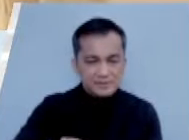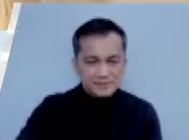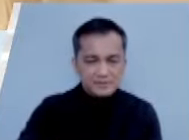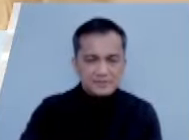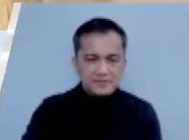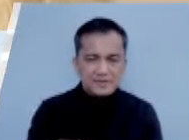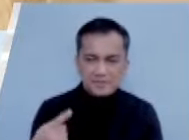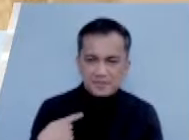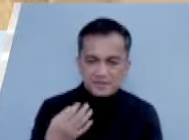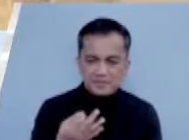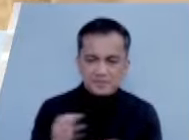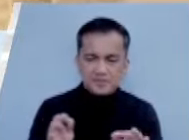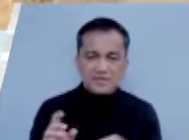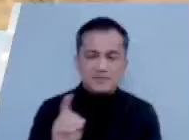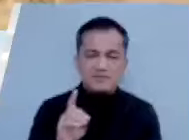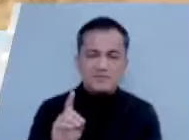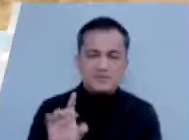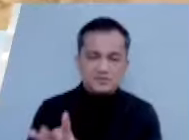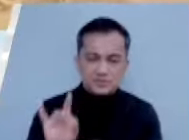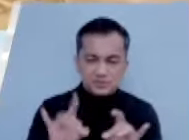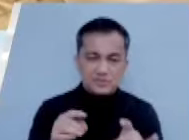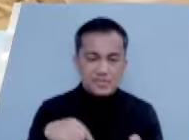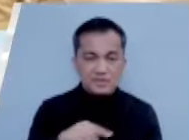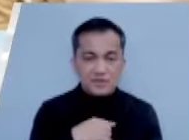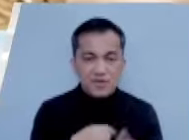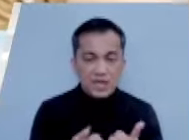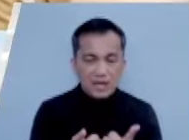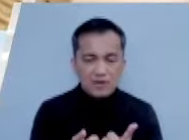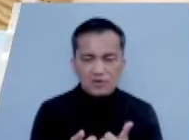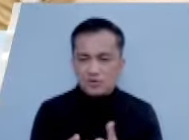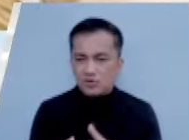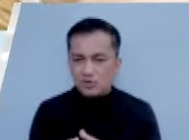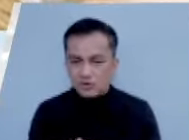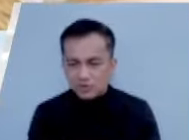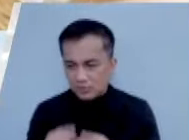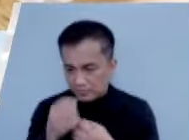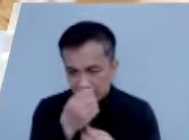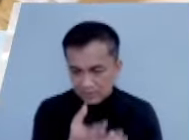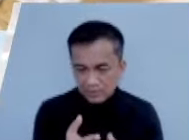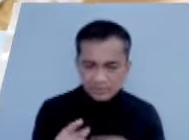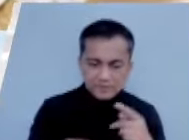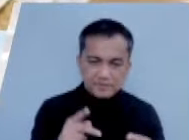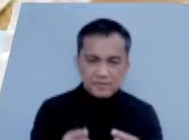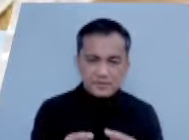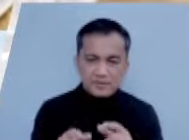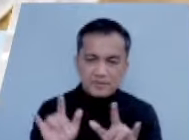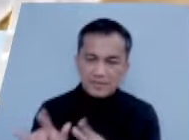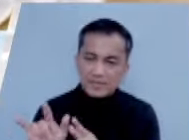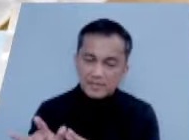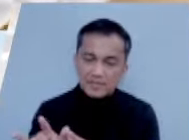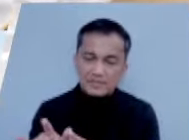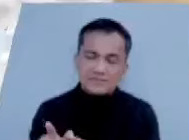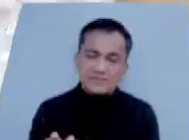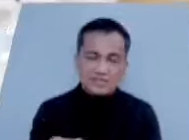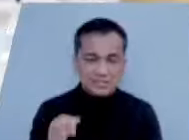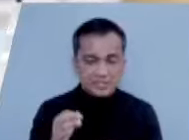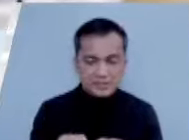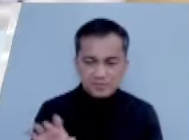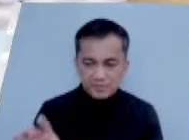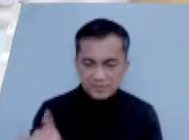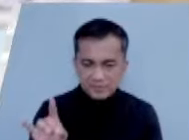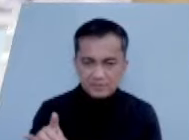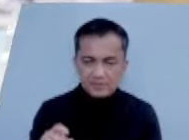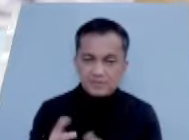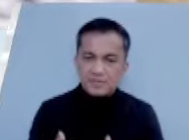of choice tayo sa kung paano o kung ipapaalam ba sa publiko ang pagmamahal. Sakaling piliin mong ipagsigawan